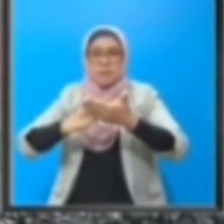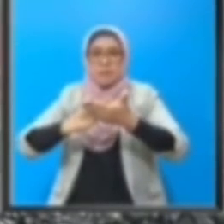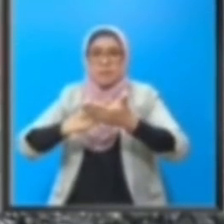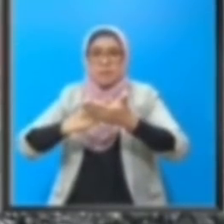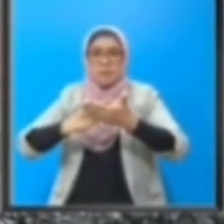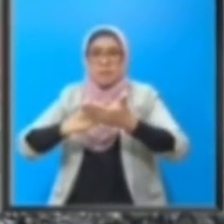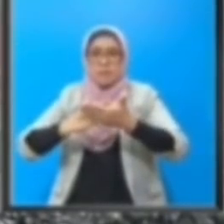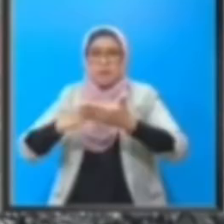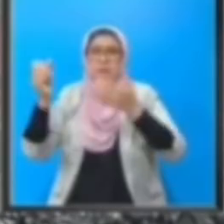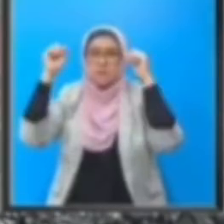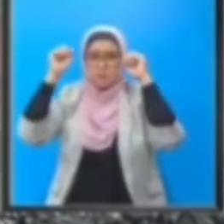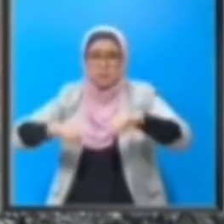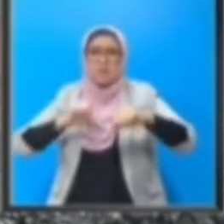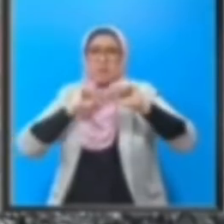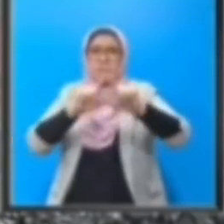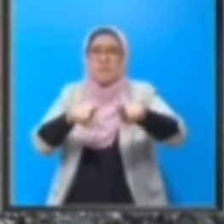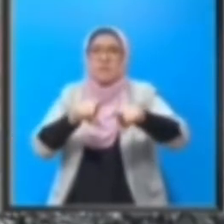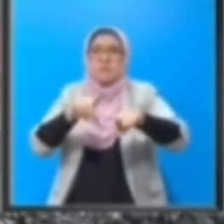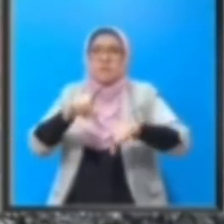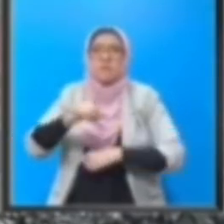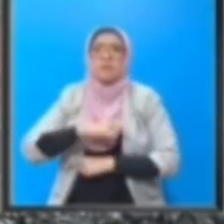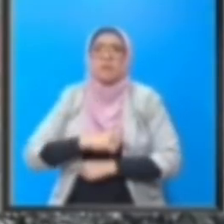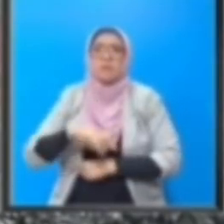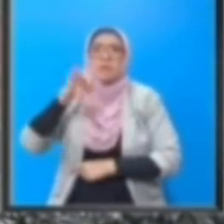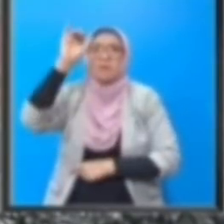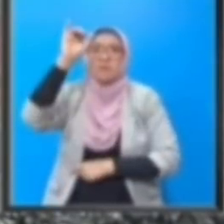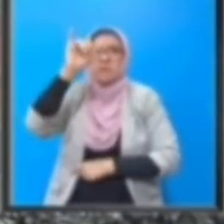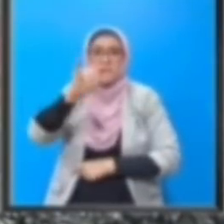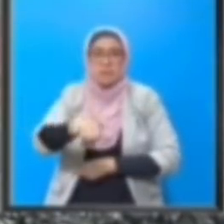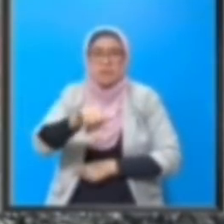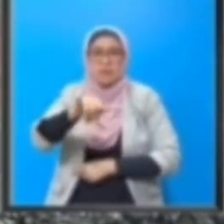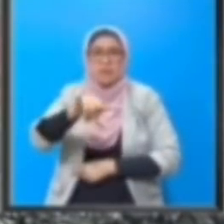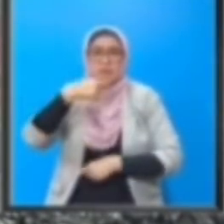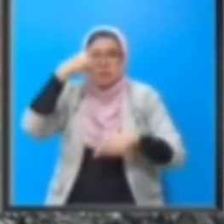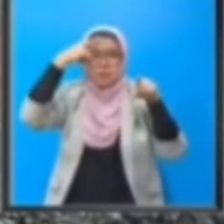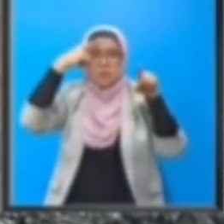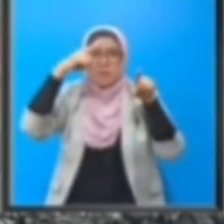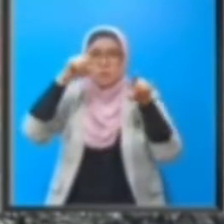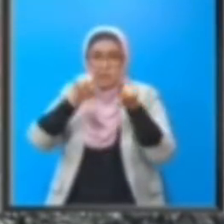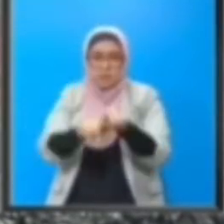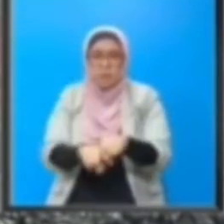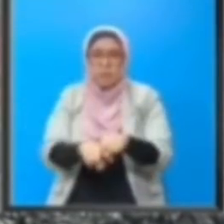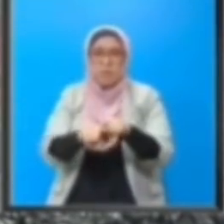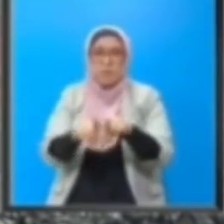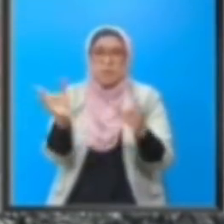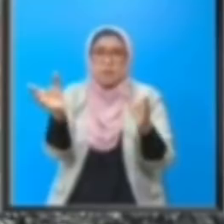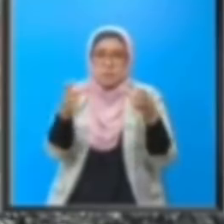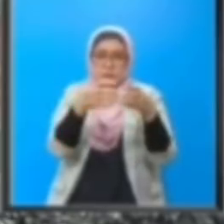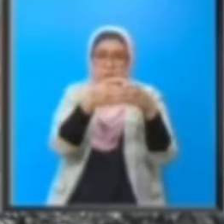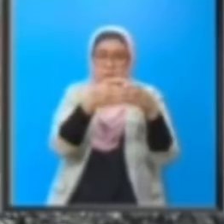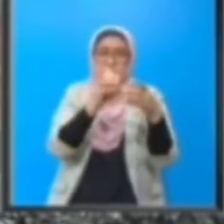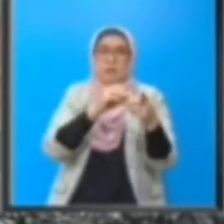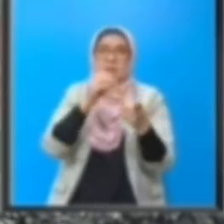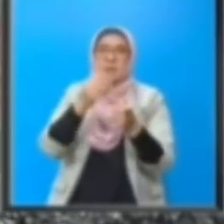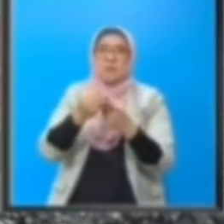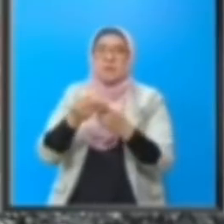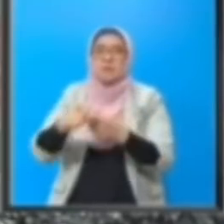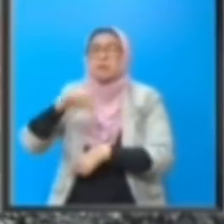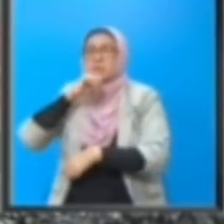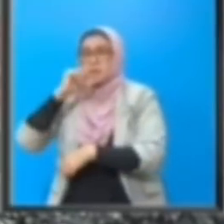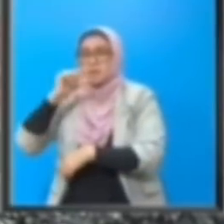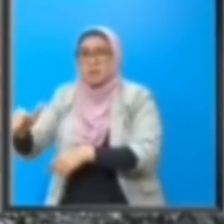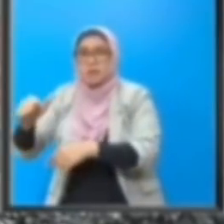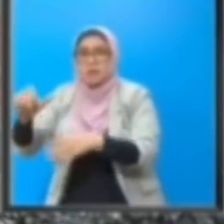dijawabnya mengatakan ia mengundi bagi pihak bersetuju atau bagi pihak tidak, atau